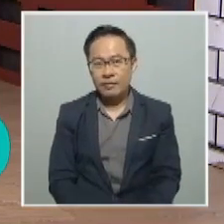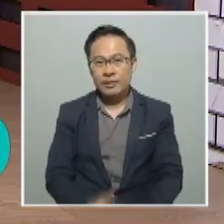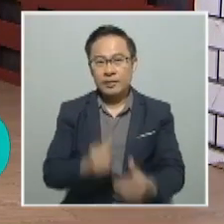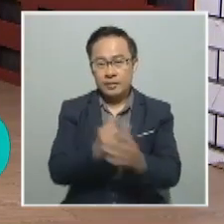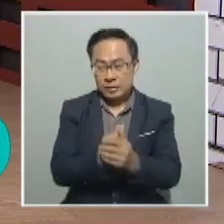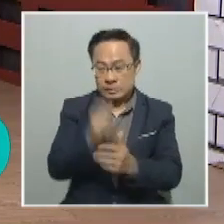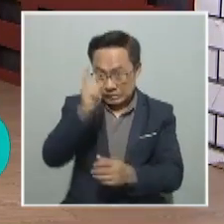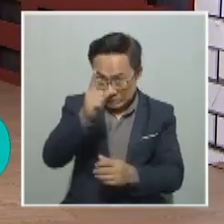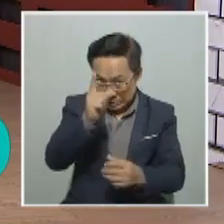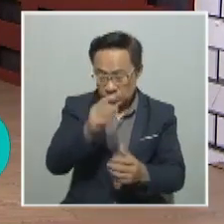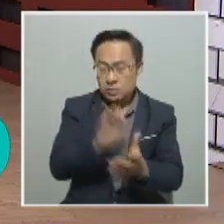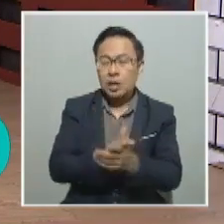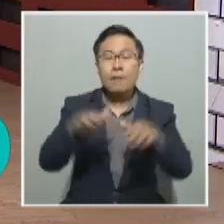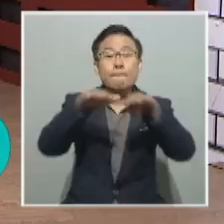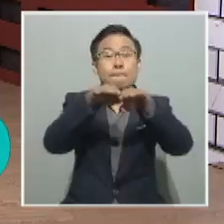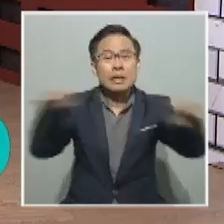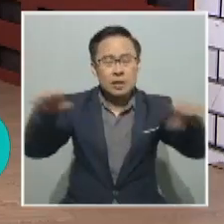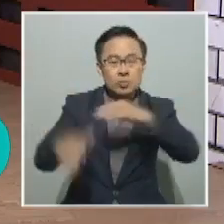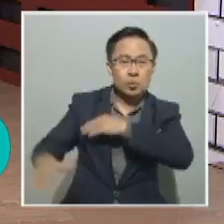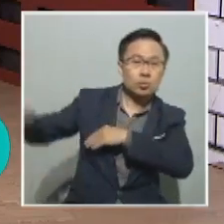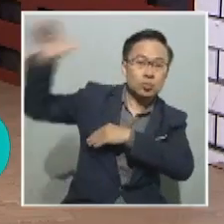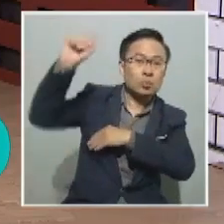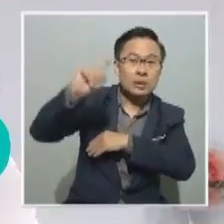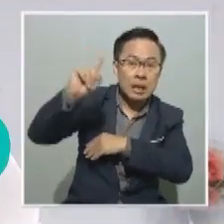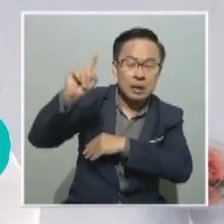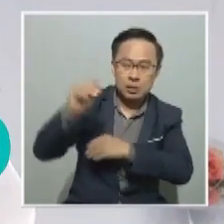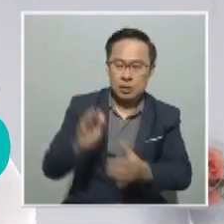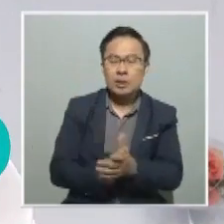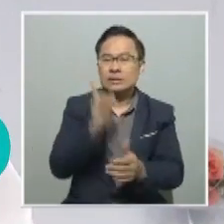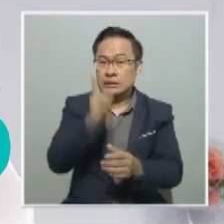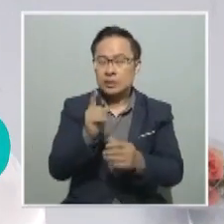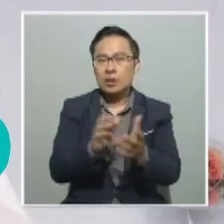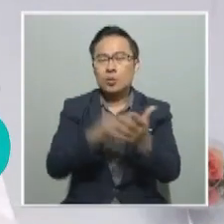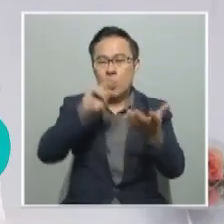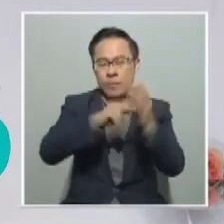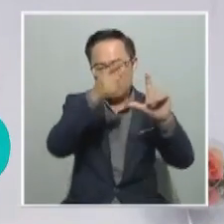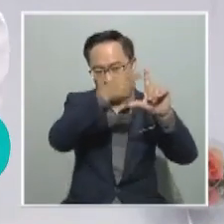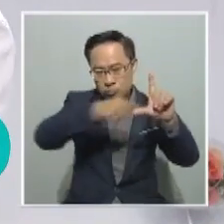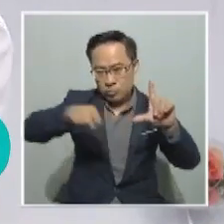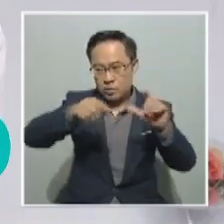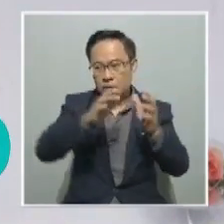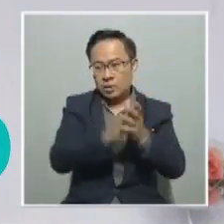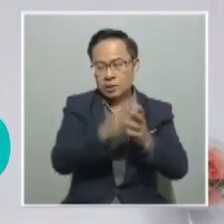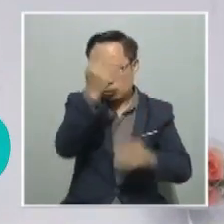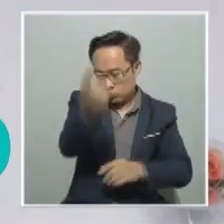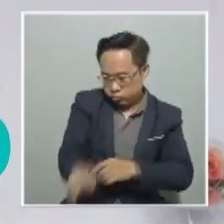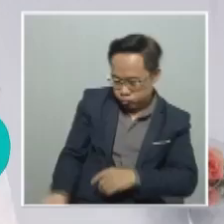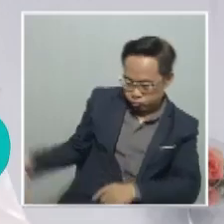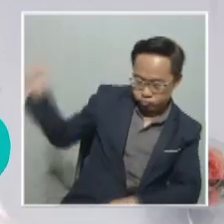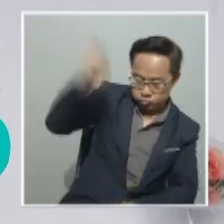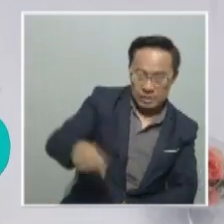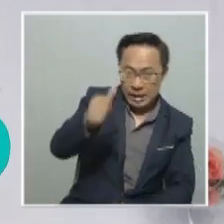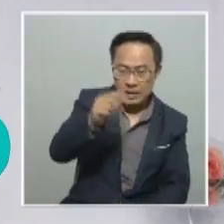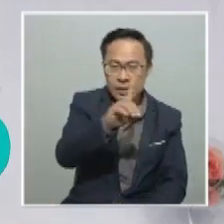จริงๆมันต้องยกได้ถ้ามาตรฐานเลยต้องยก โดยหลักการเนี่ยข้อไหลเราเนี่ยมันได้180องศาคือมันต้องหมุนได้มันต้องหมุนได้หมดน